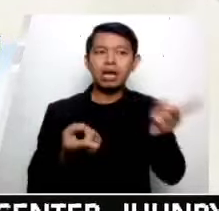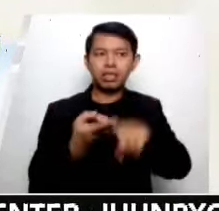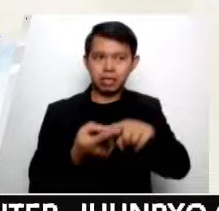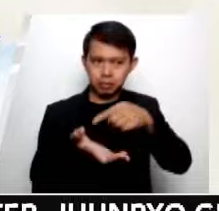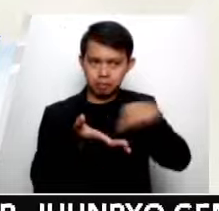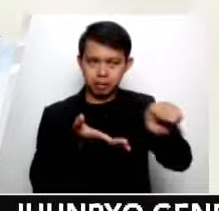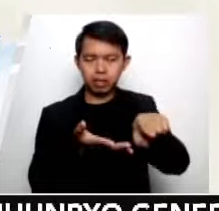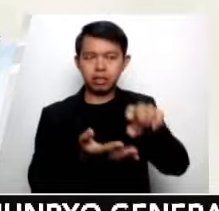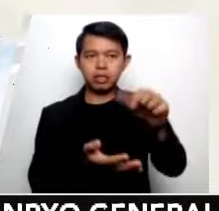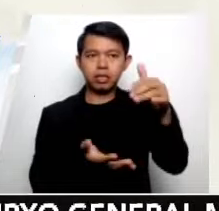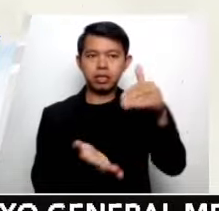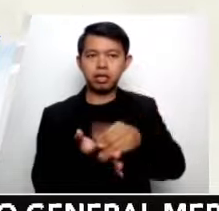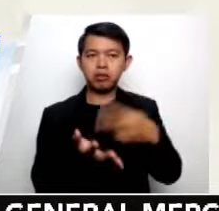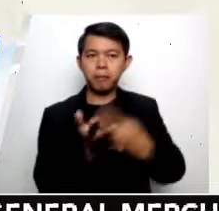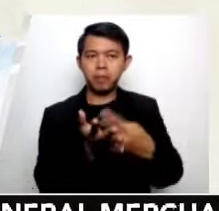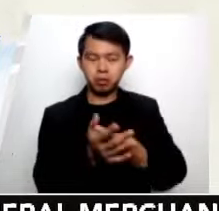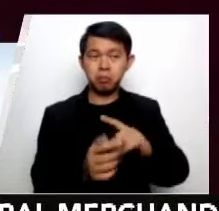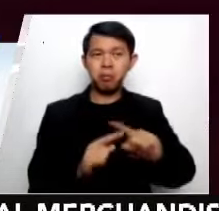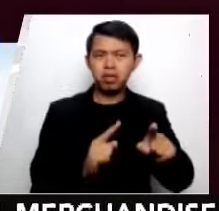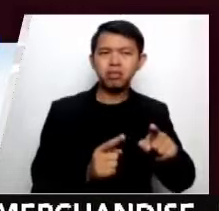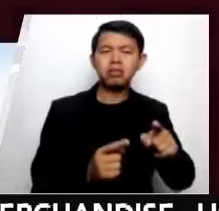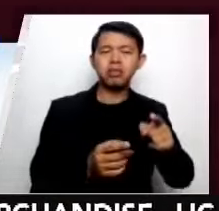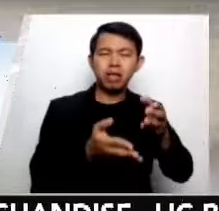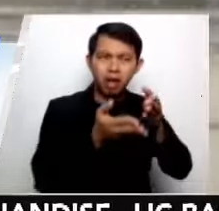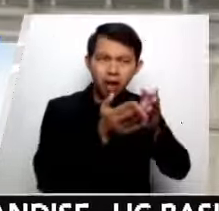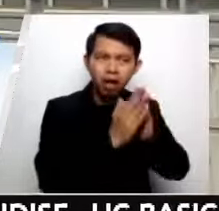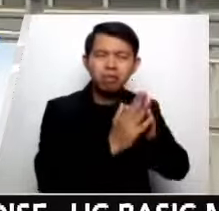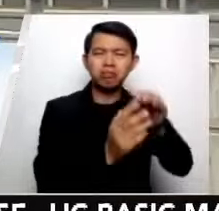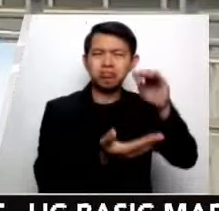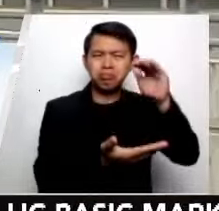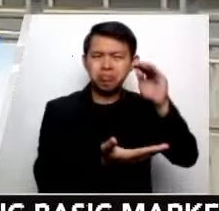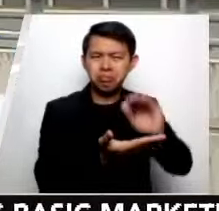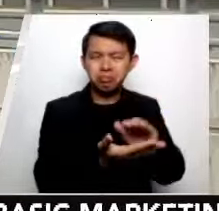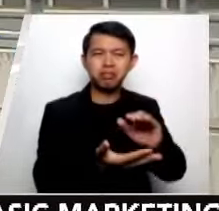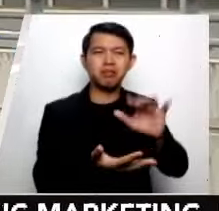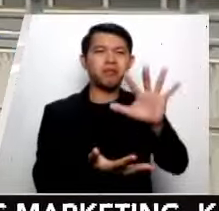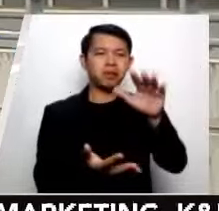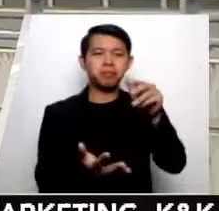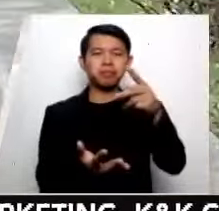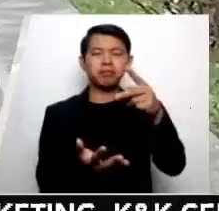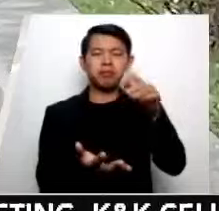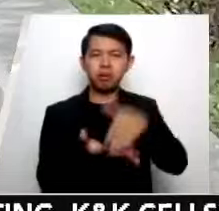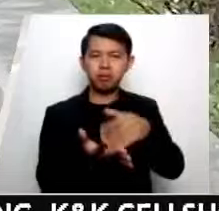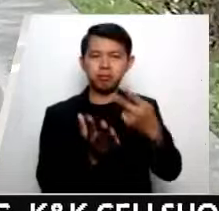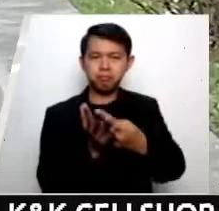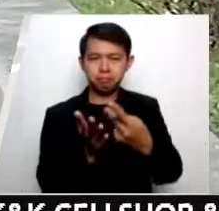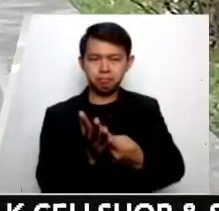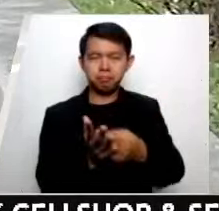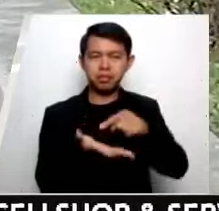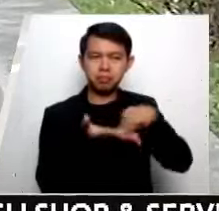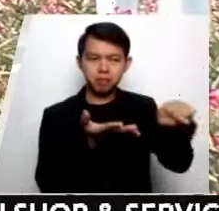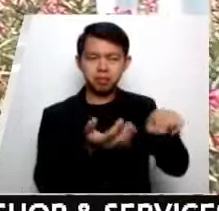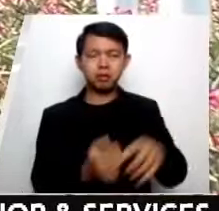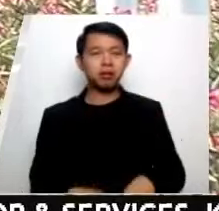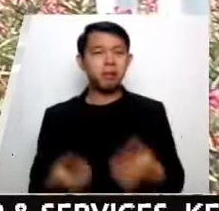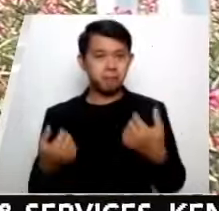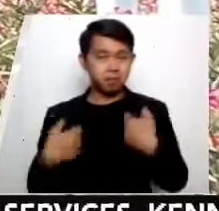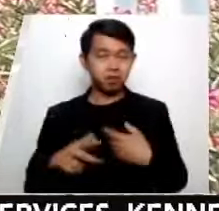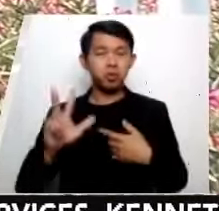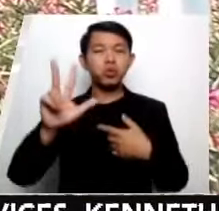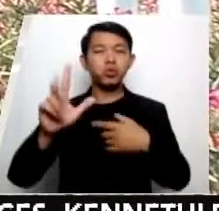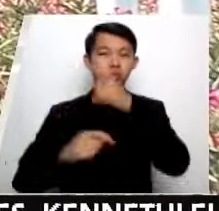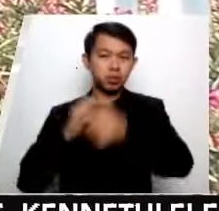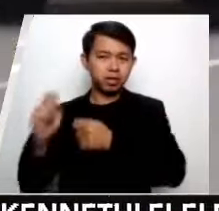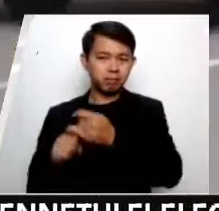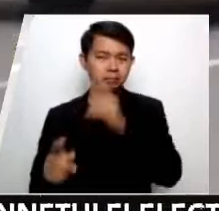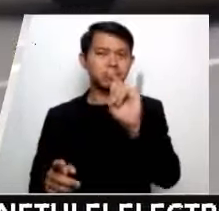tao. Nakalaunay natawaran nila ng 5,000 piso. Sabi ng LTFRB, 3 lang ang uri ng taxi sa Naiya. Ang regular taxi